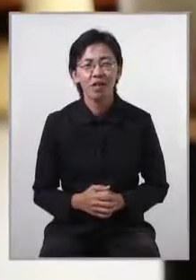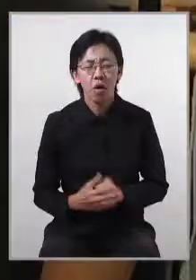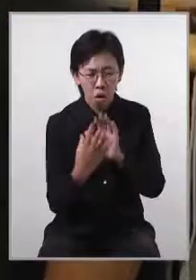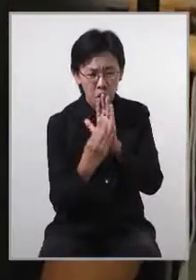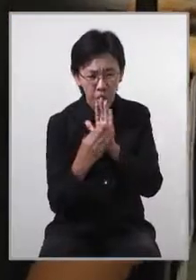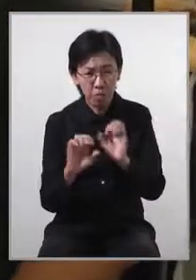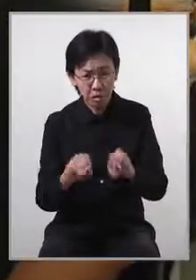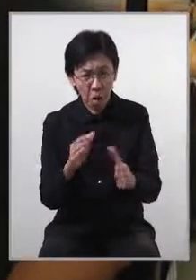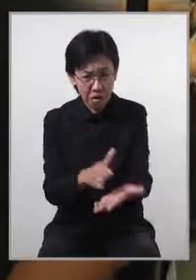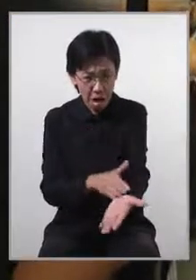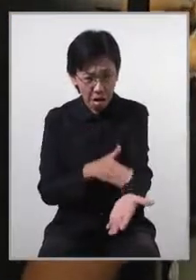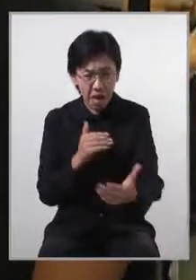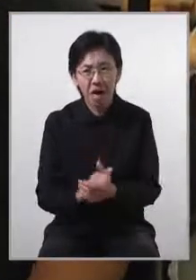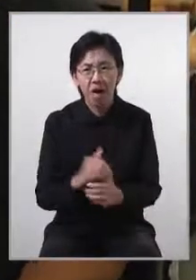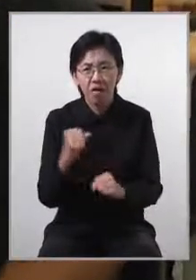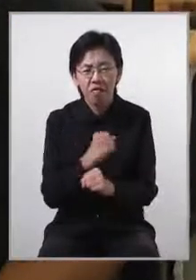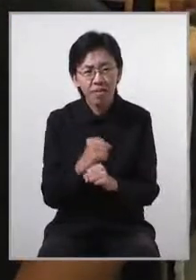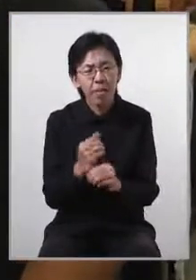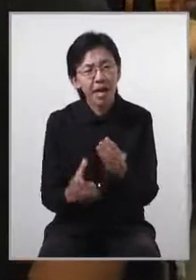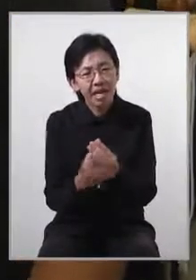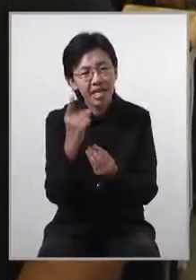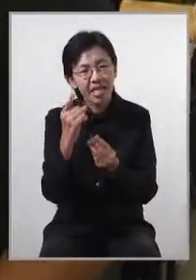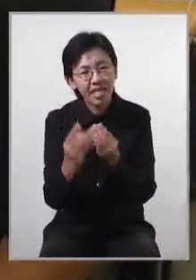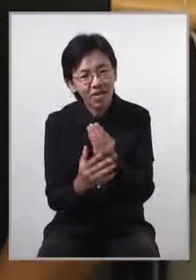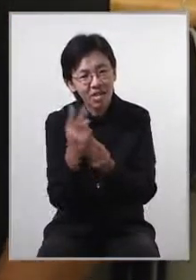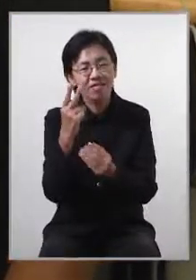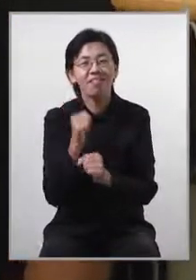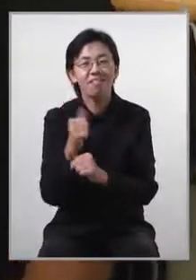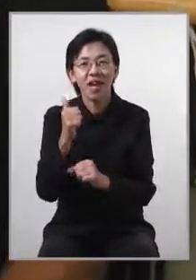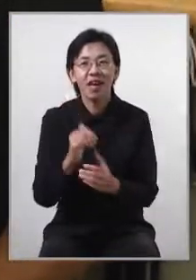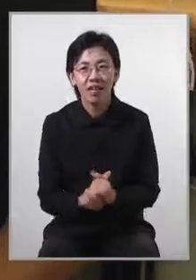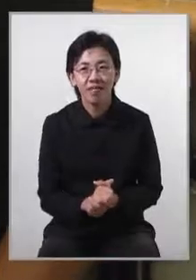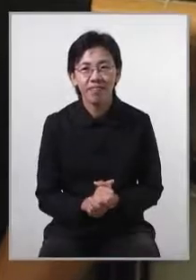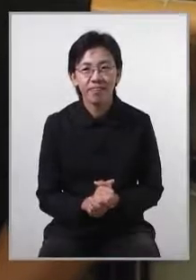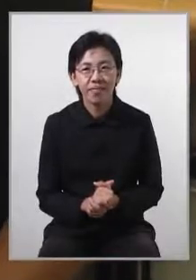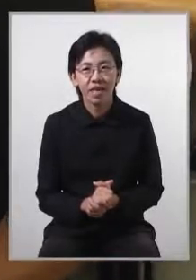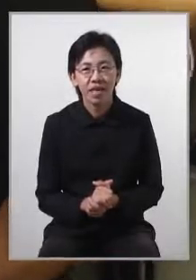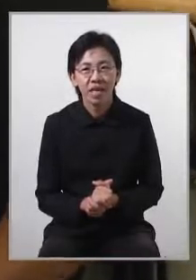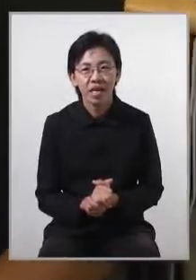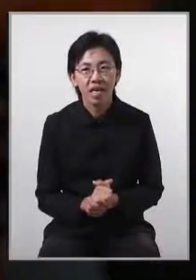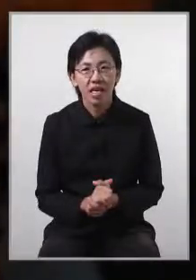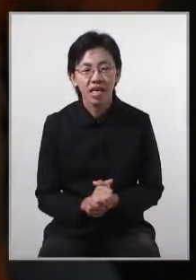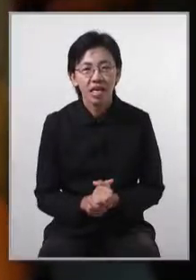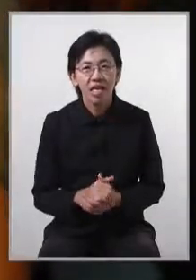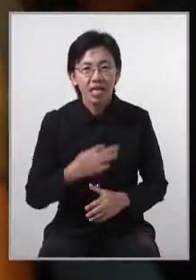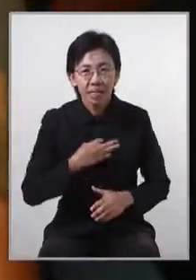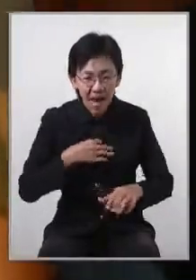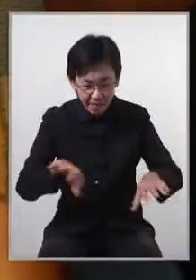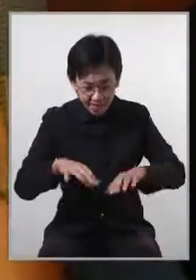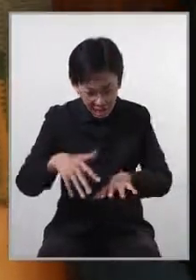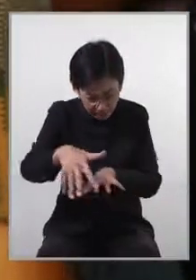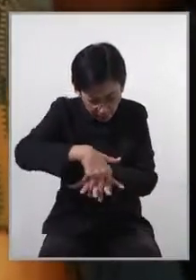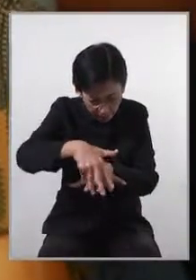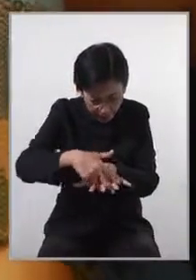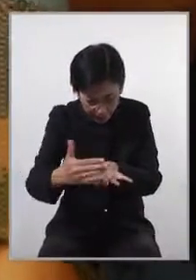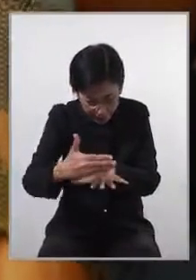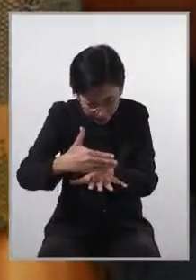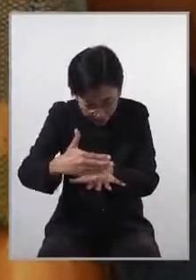พ่อ ฝึกเนี่ยอาทิตย์สองอาทิตย์ก็ได้แต่ว่าไอการจัดระเบียบเส้นได้เนี่ย ครับ เขาจะเ